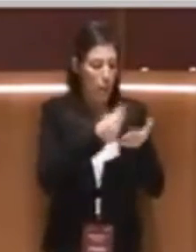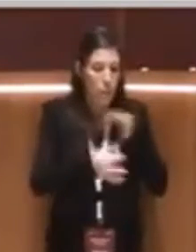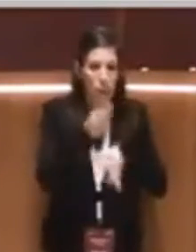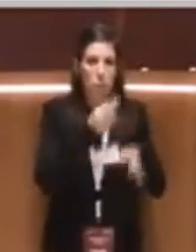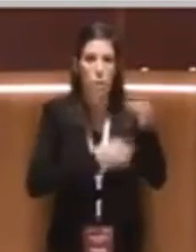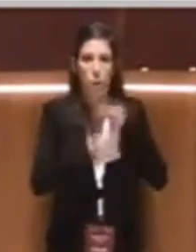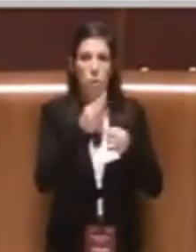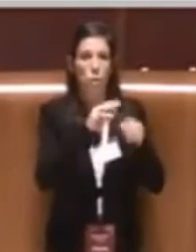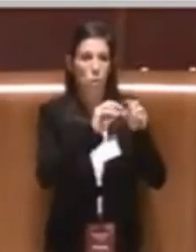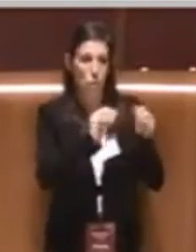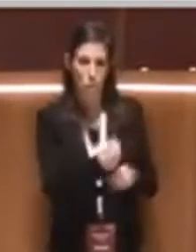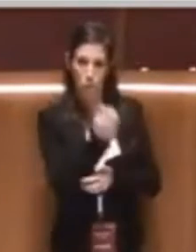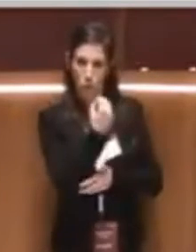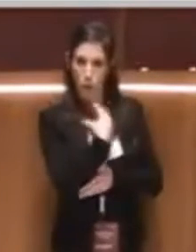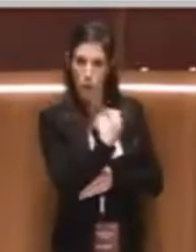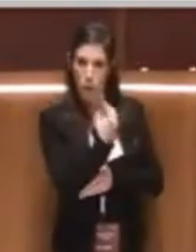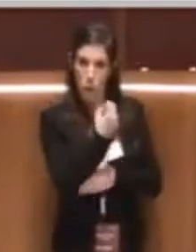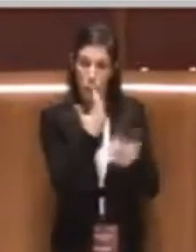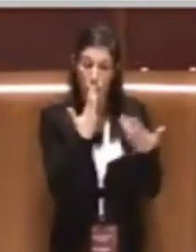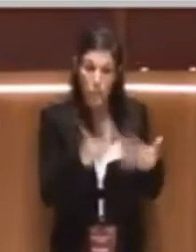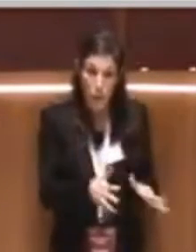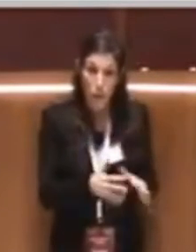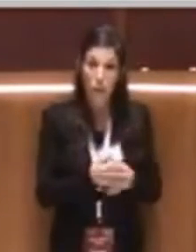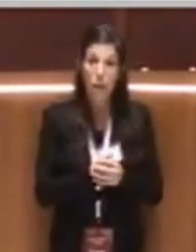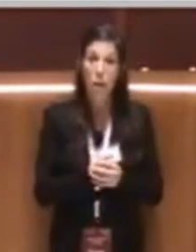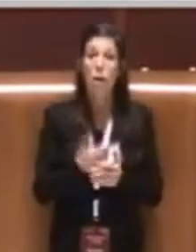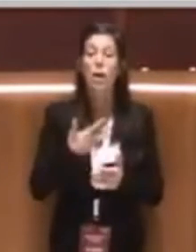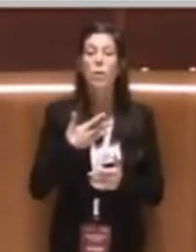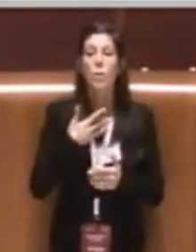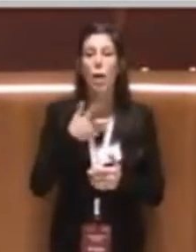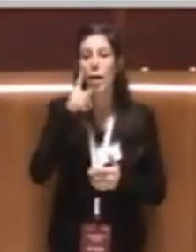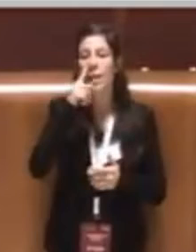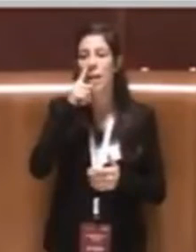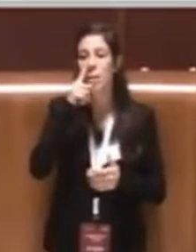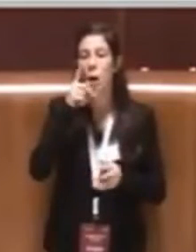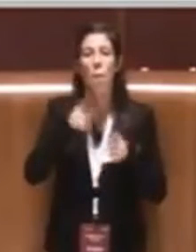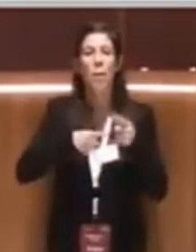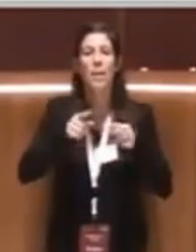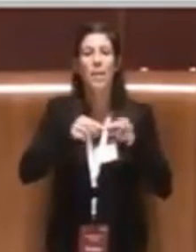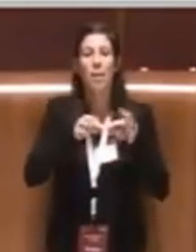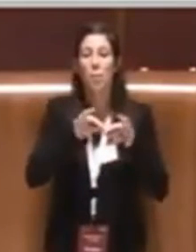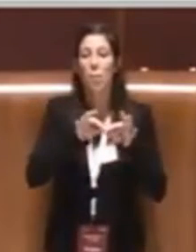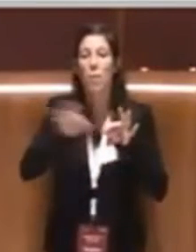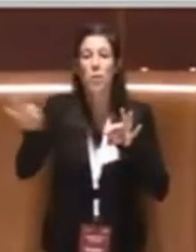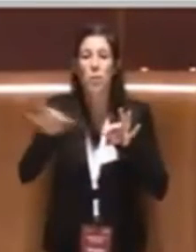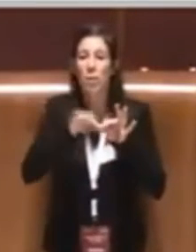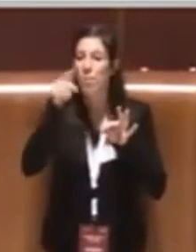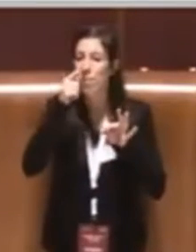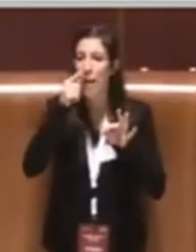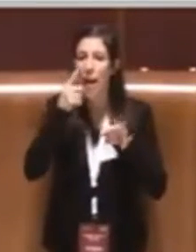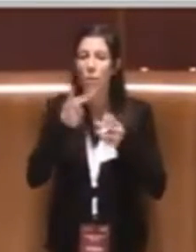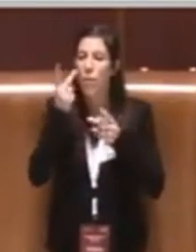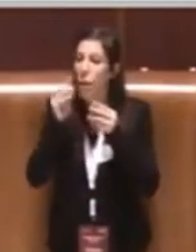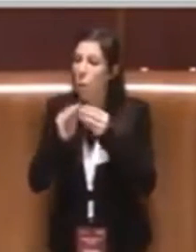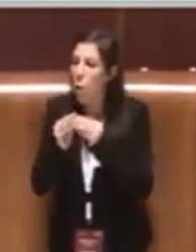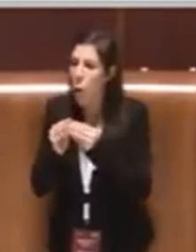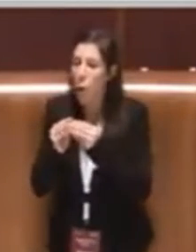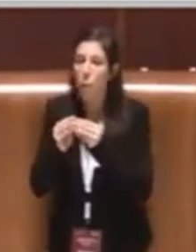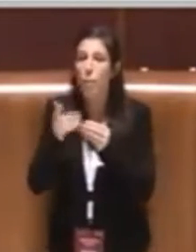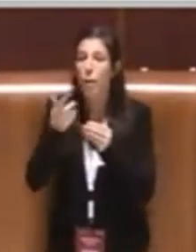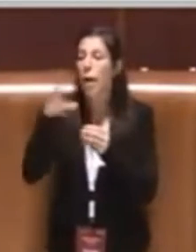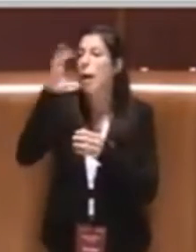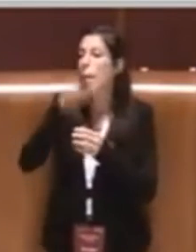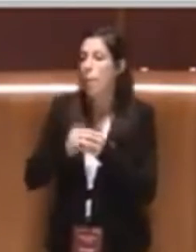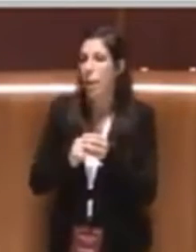di formazione, attiveranno dei cosiddetti nasometri posizionati nei pressi dell'impianto, che